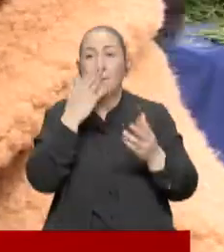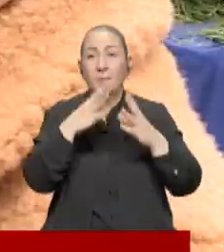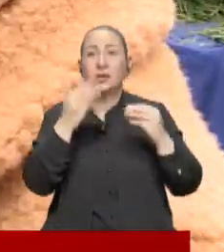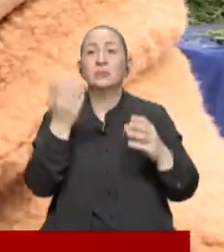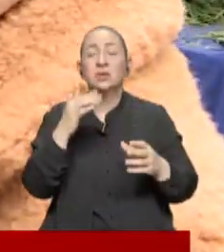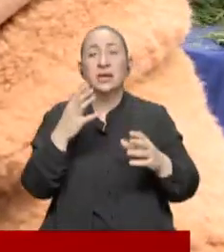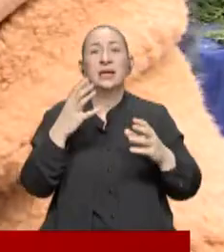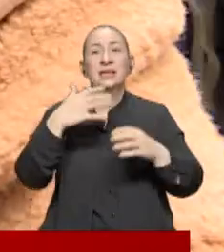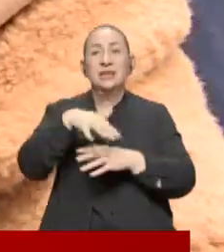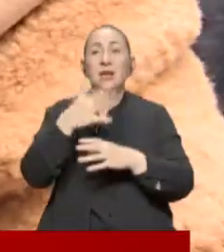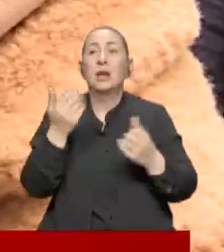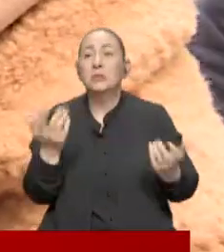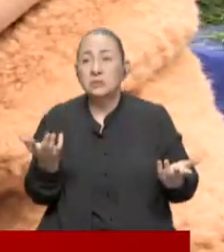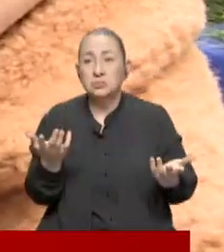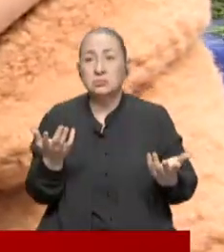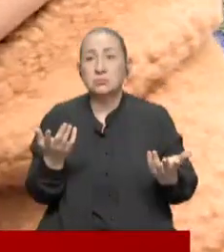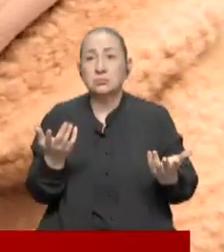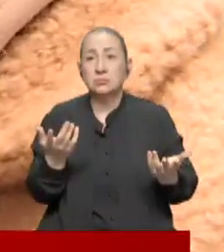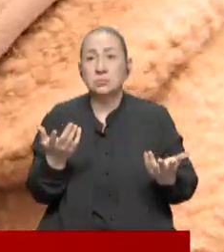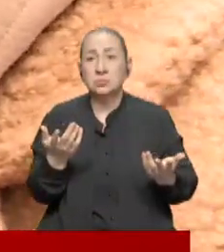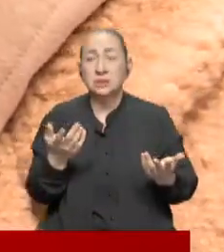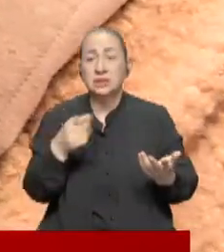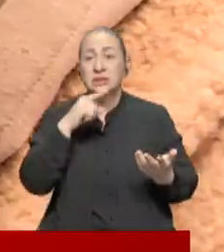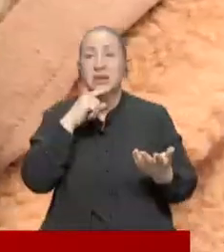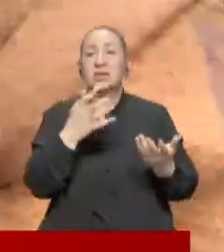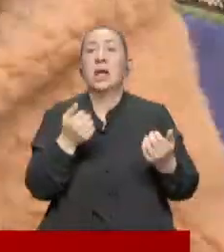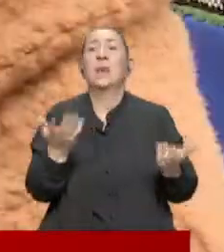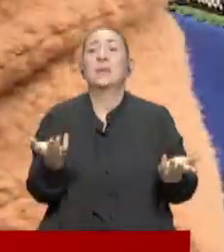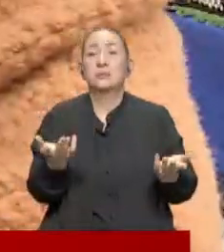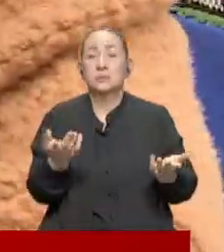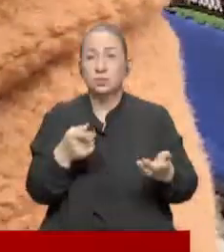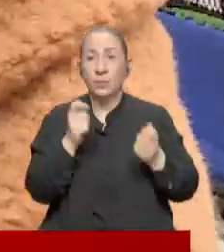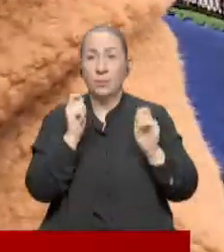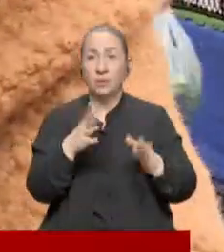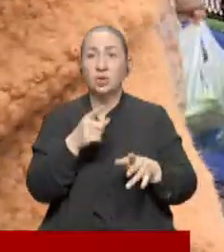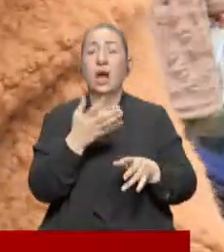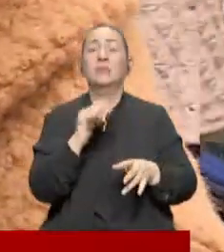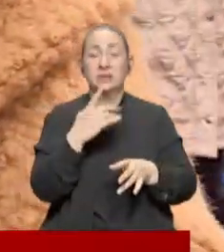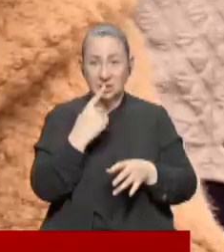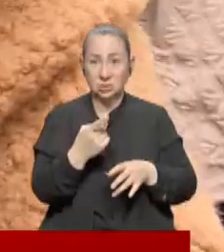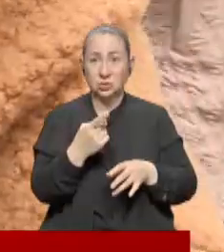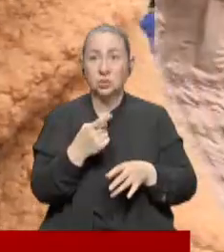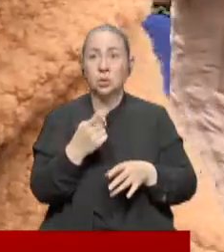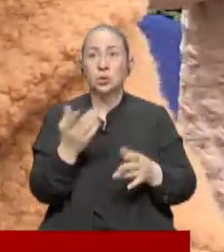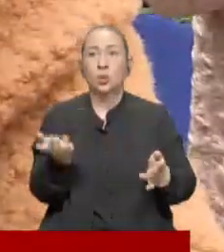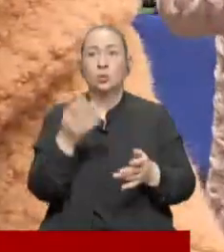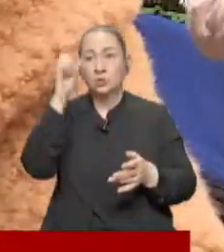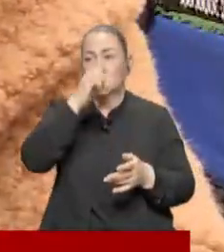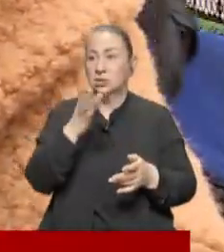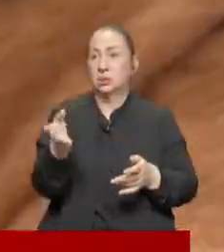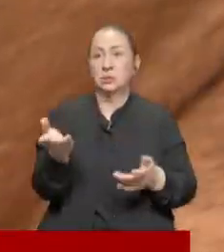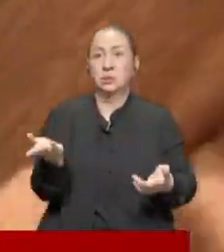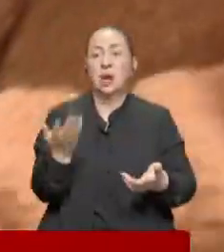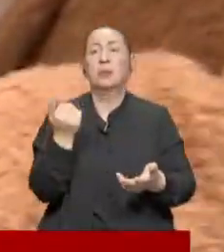almadık, kıvırcık salata almadık. Ondan sonra zeytin alamadık. Bu da pahalıymış. Bunu almayayım dediğiniz o ne var? Canım salatalık